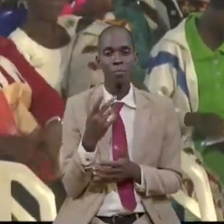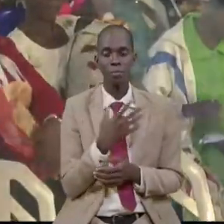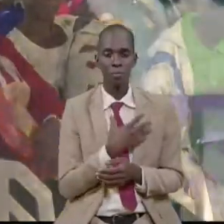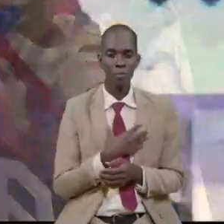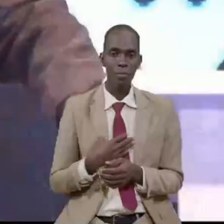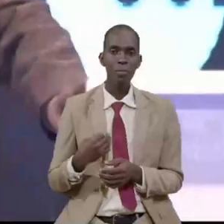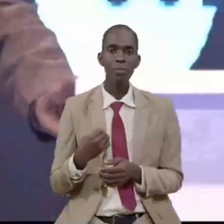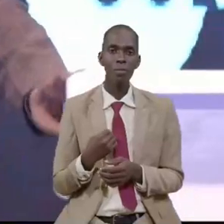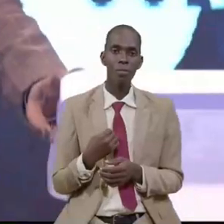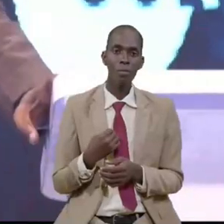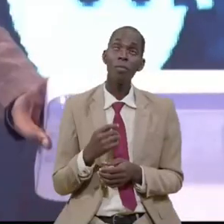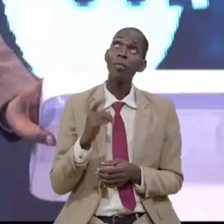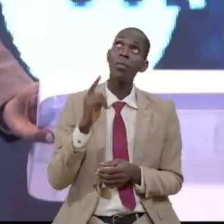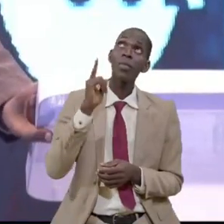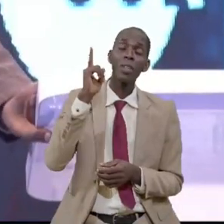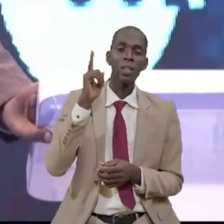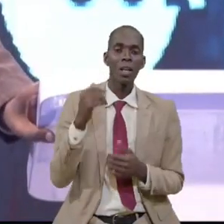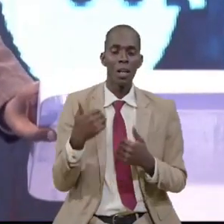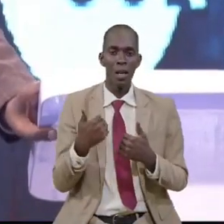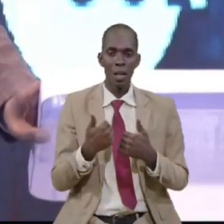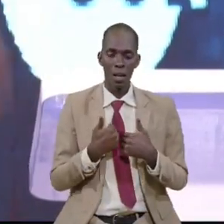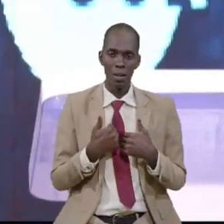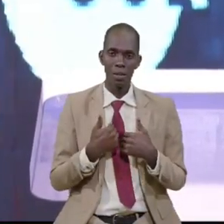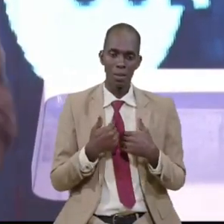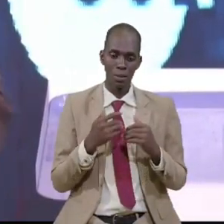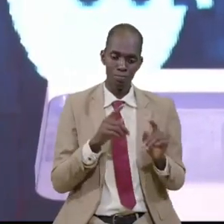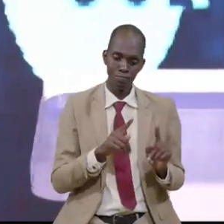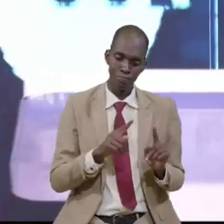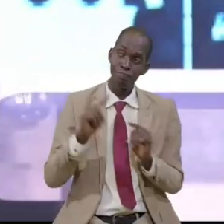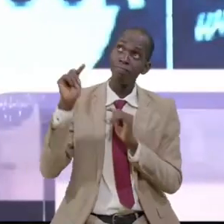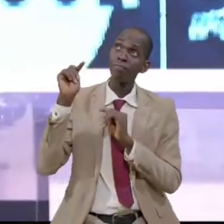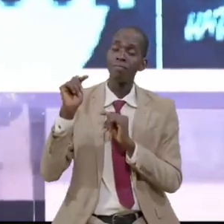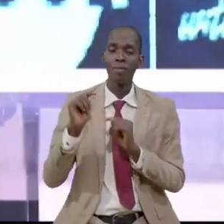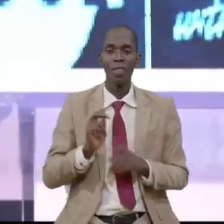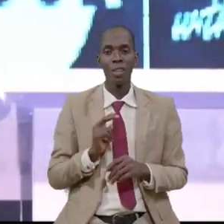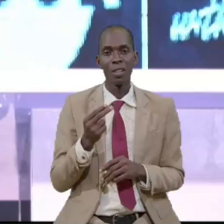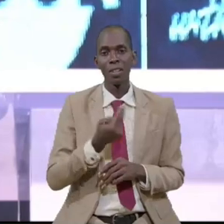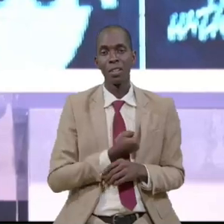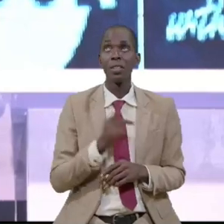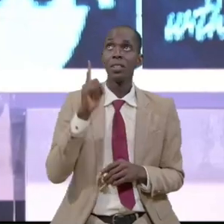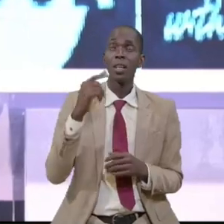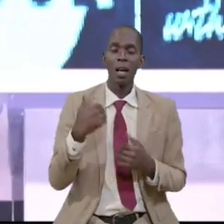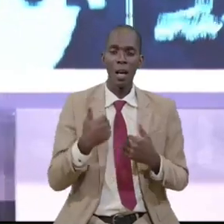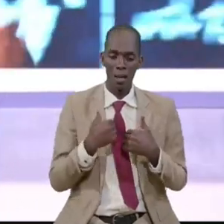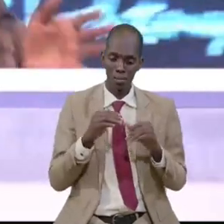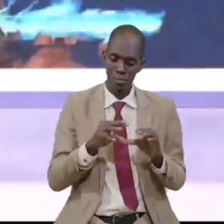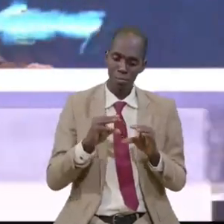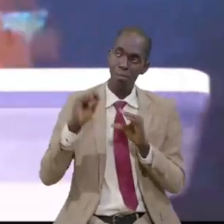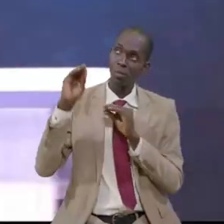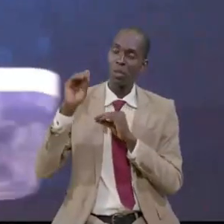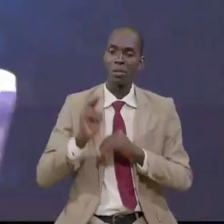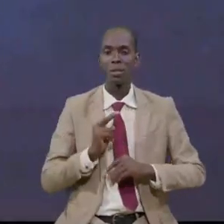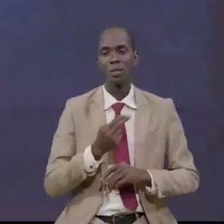Jésus et c'est dit que regardez ceci qui nous nous a et nous